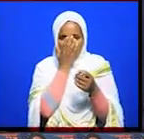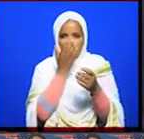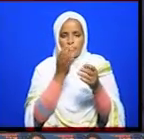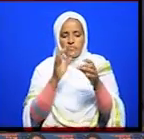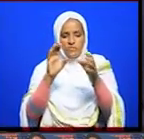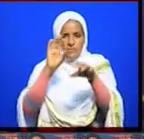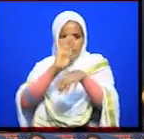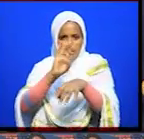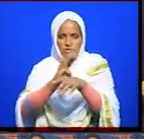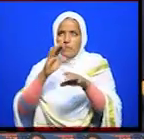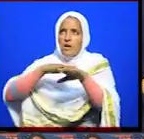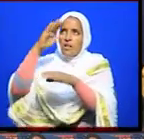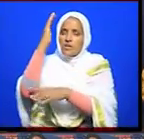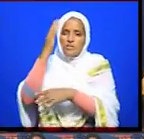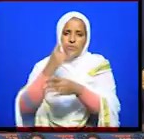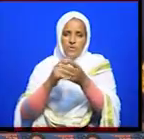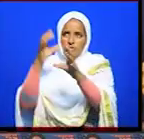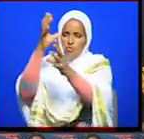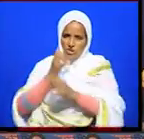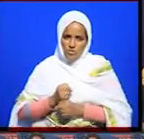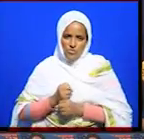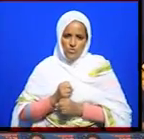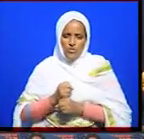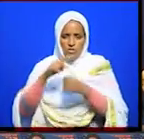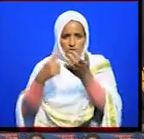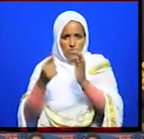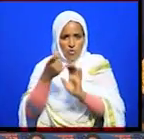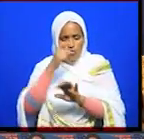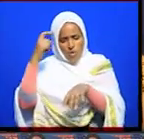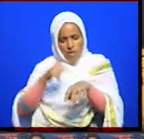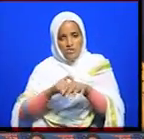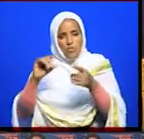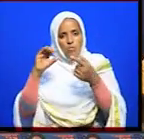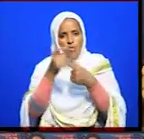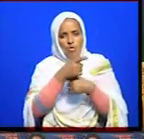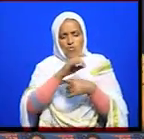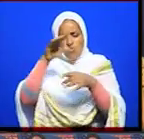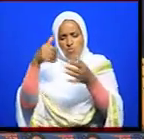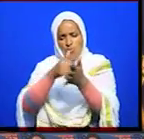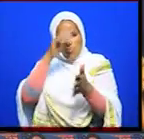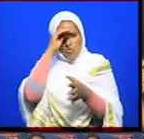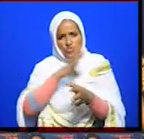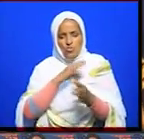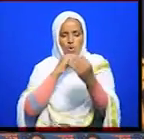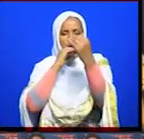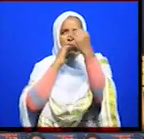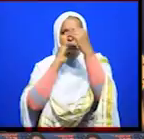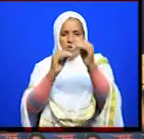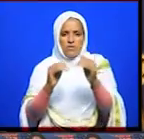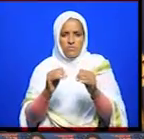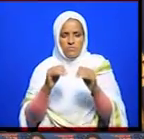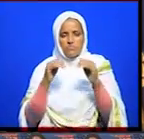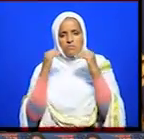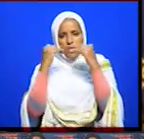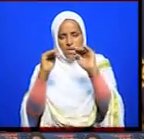ኦርቶዶክሳዊ ቤተሰብ ከላይ ከእግዚአብሔር የወረሰው የተቀበለው ስለሆነ ሁሉ ጊዜም ቢሆን ሁሉም ሰው